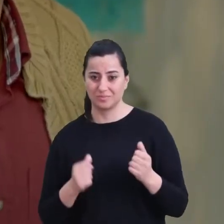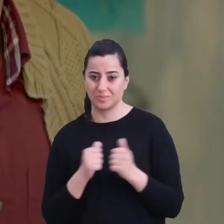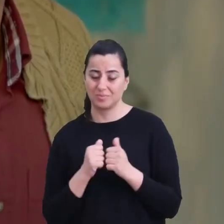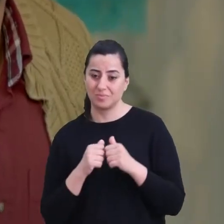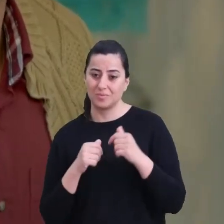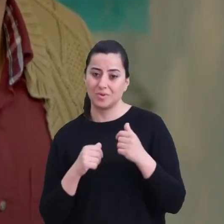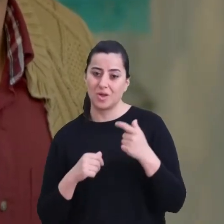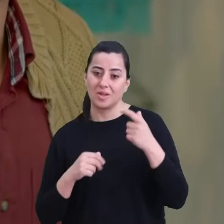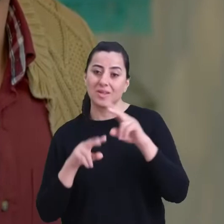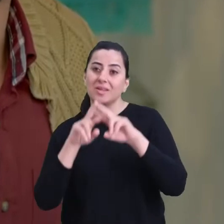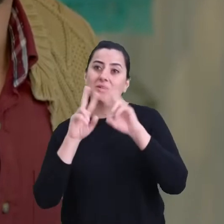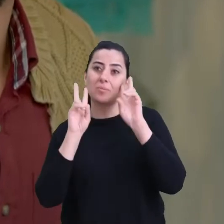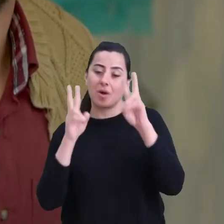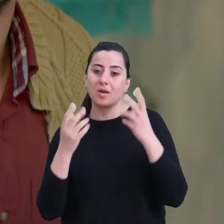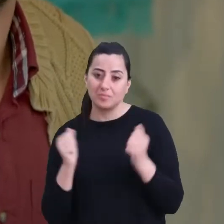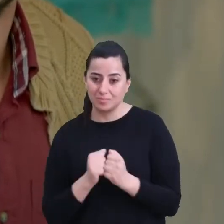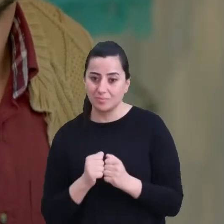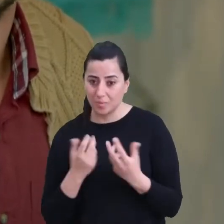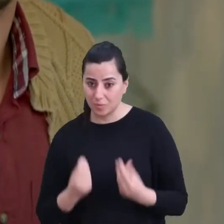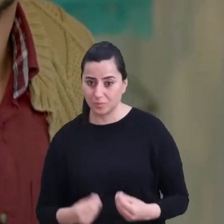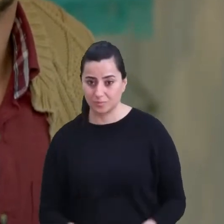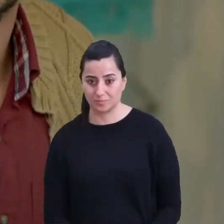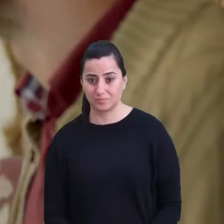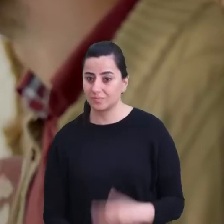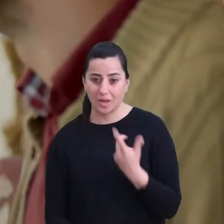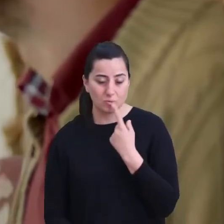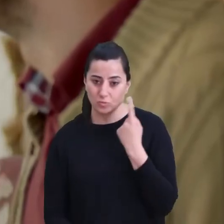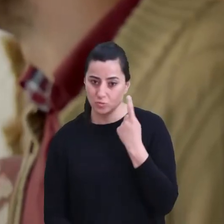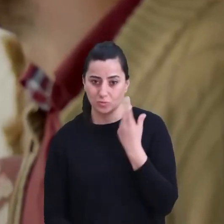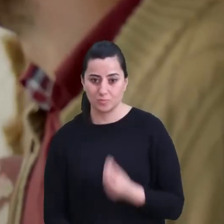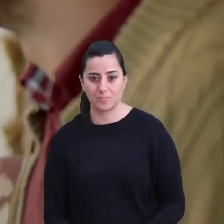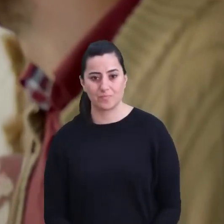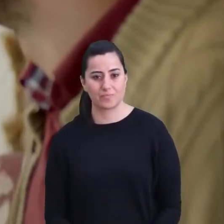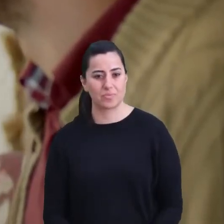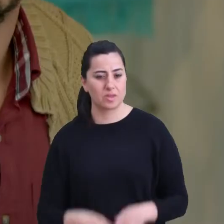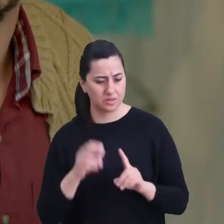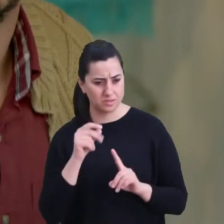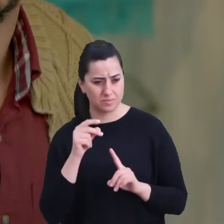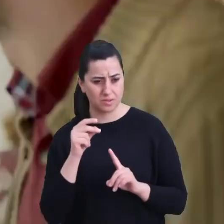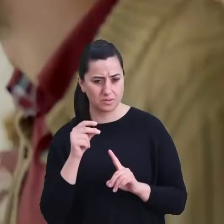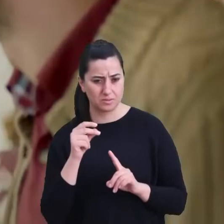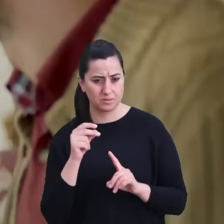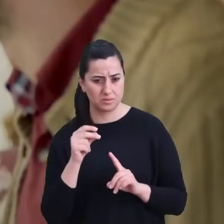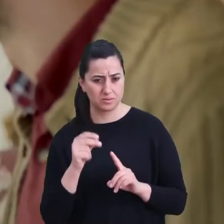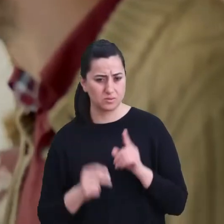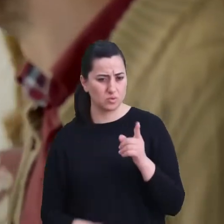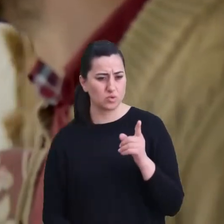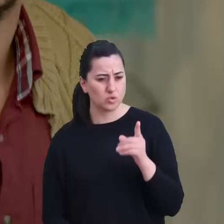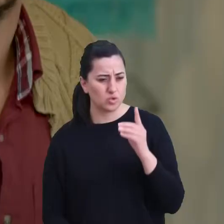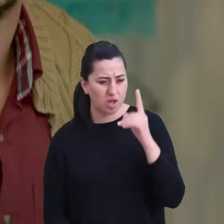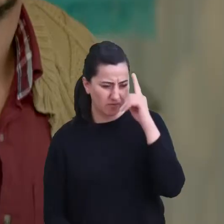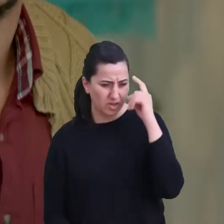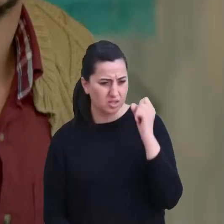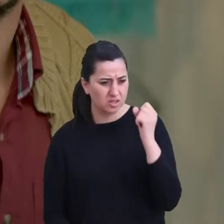Birlikte baş başa böyle yıldızları mı seyrediversek? He? Ne diyor? İsmail. He. Ne kadar